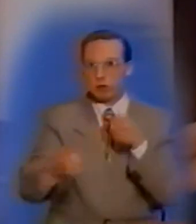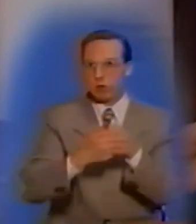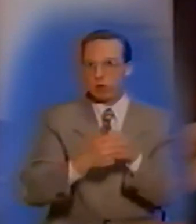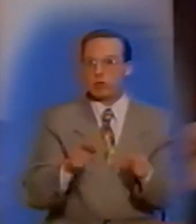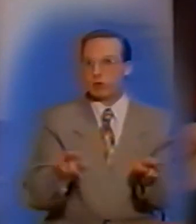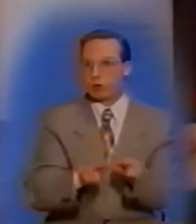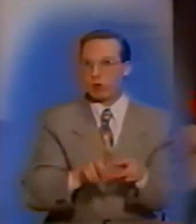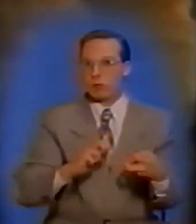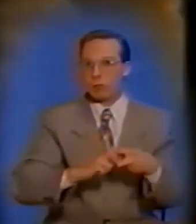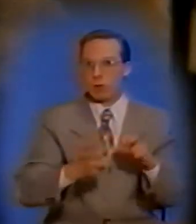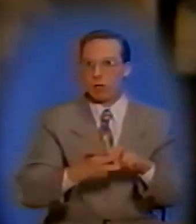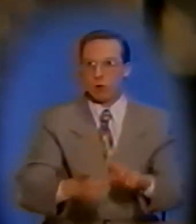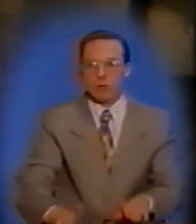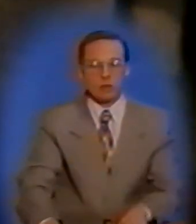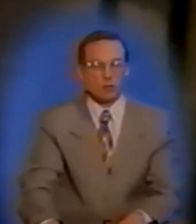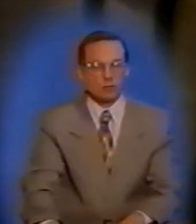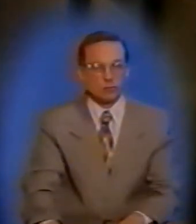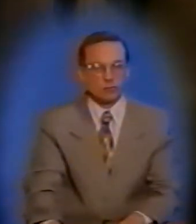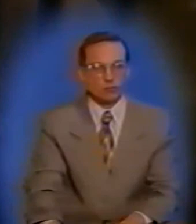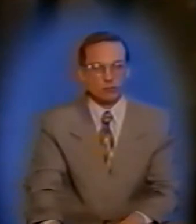šitomis problemomis.